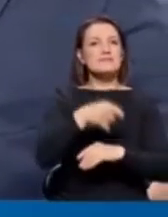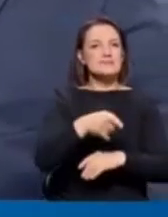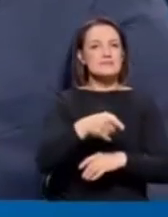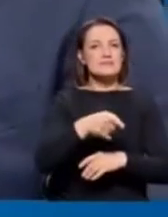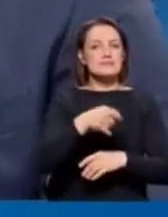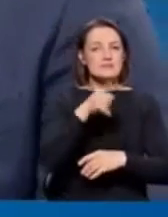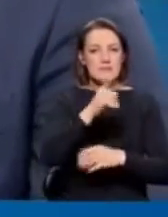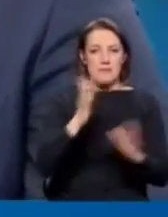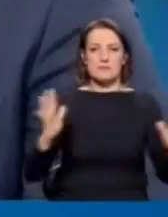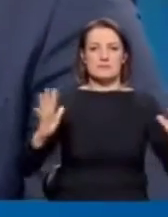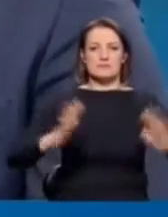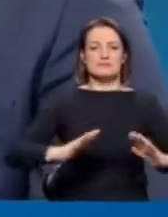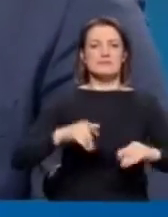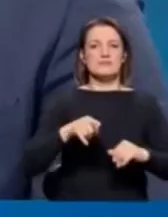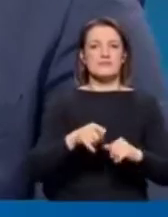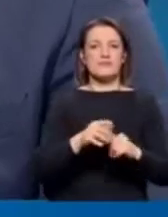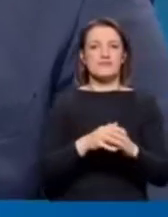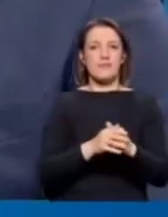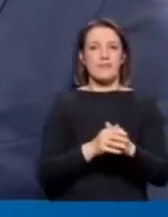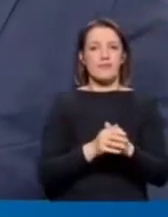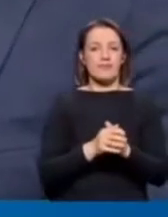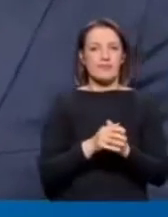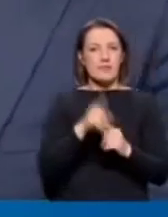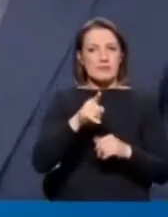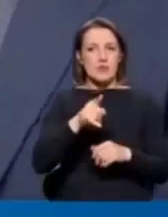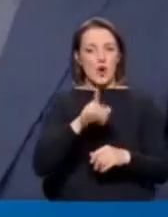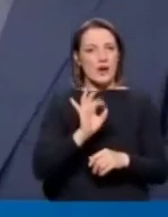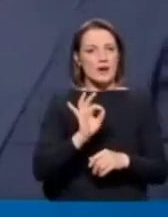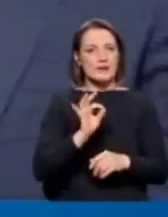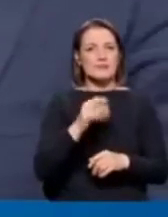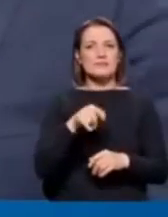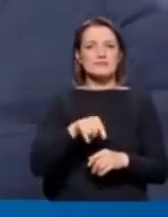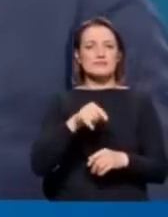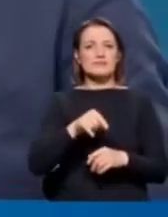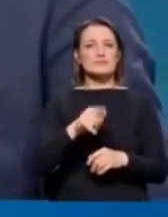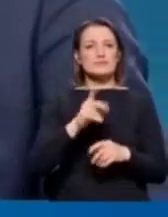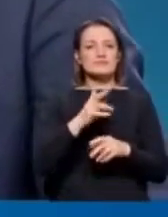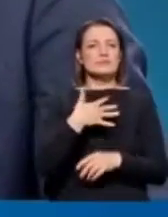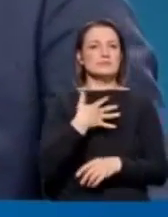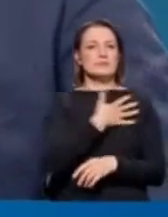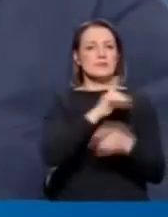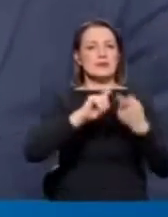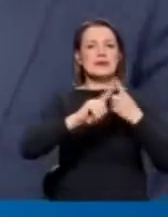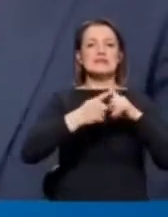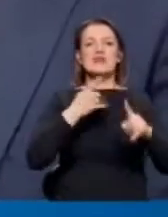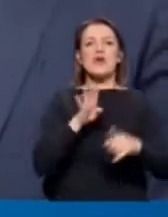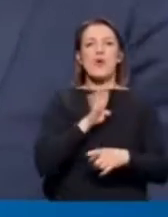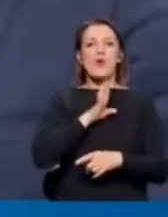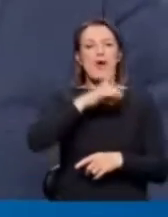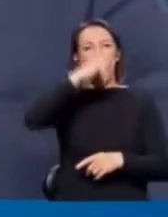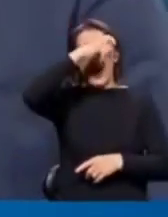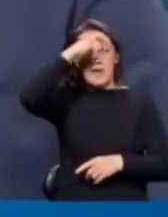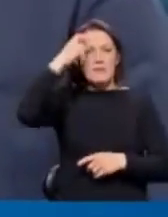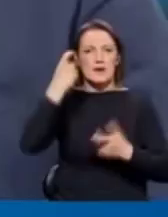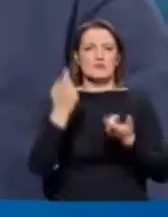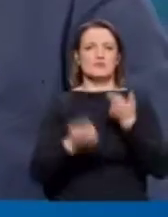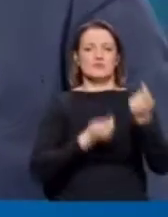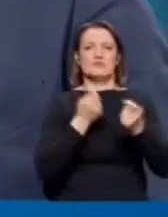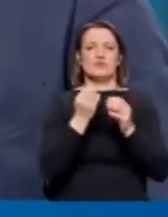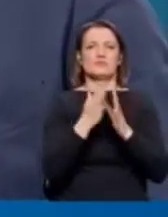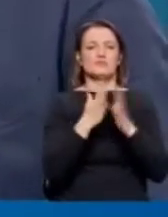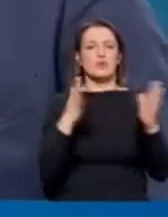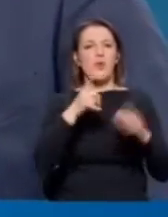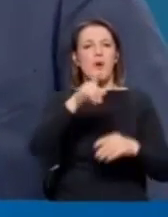sergiliyor Evet bir araya gelmiş oluyor burada Kemal Kılıçdaroğlu emeği çok büyük Yani